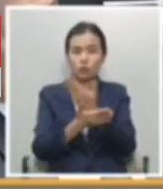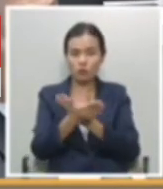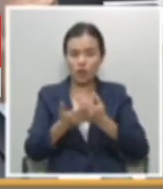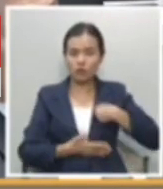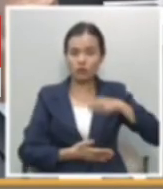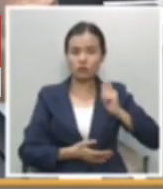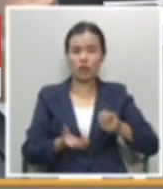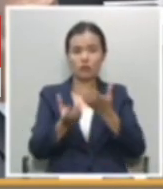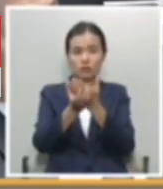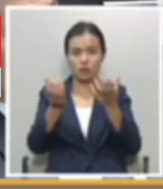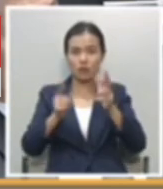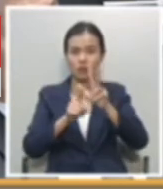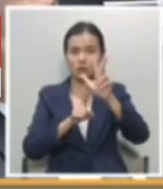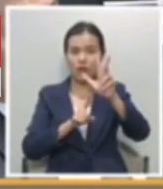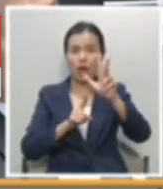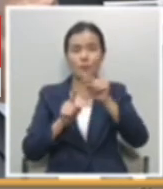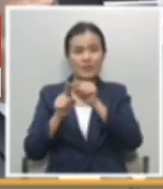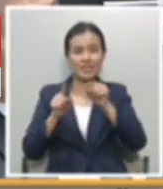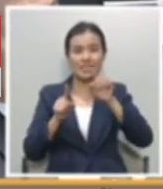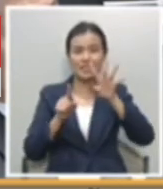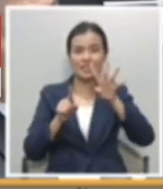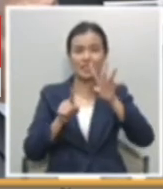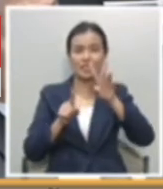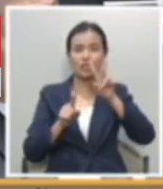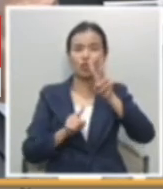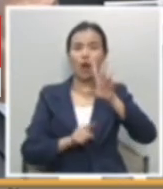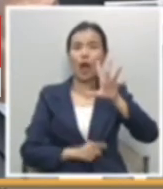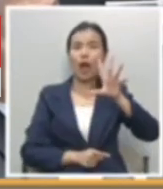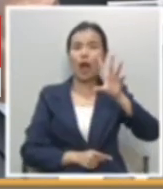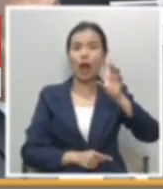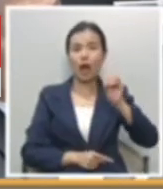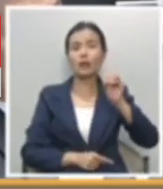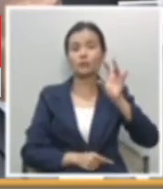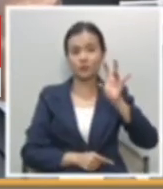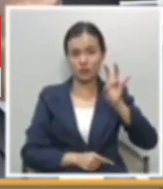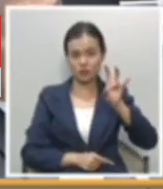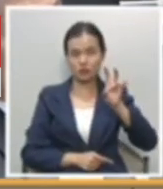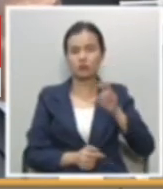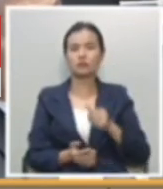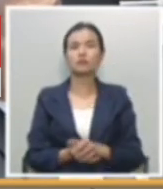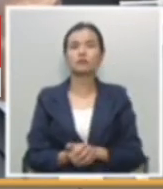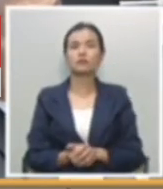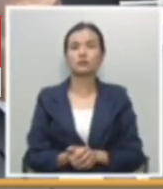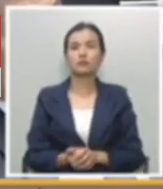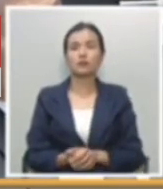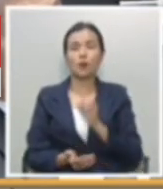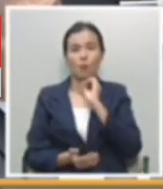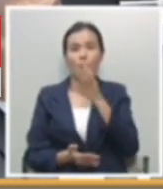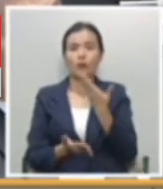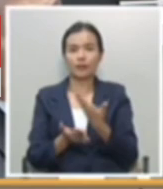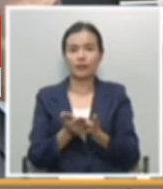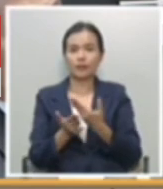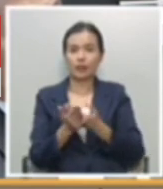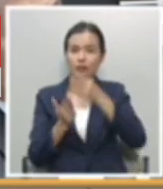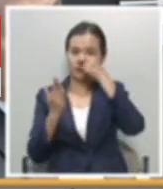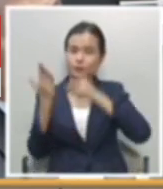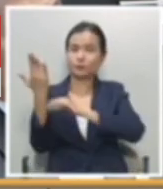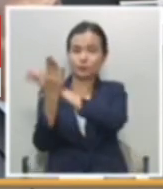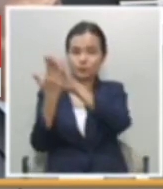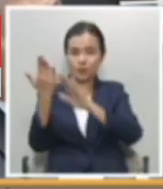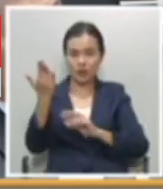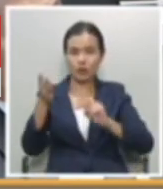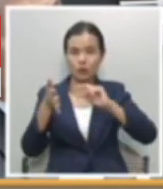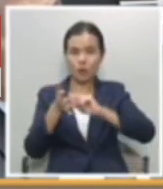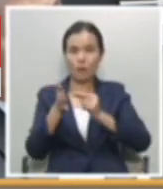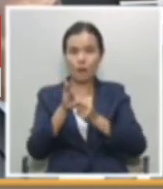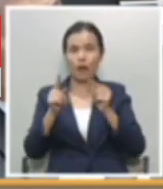ที่3ขีด4ทับ2557ที่บอกว่าเงินแผ่นดินย่อมหมายถึ